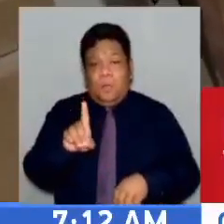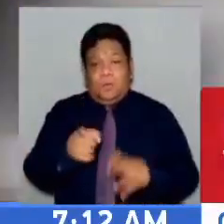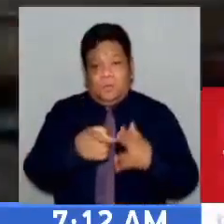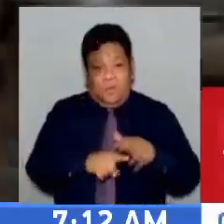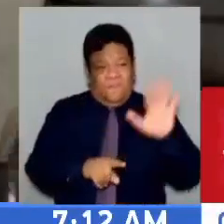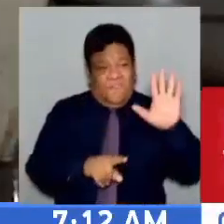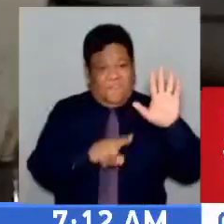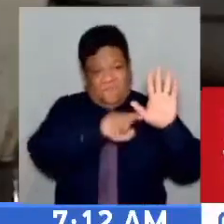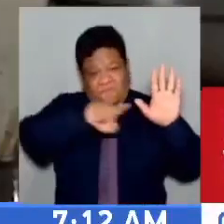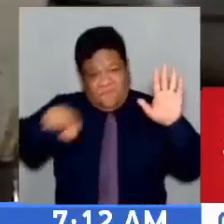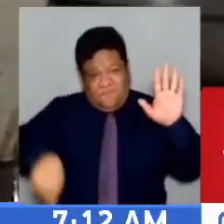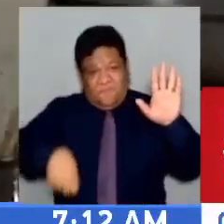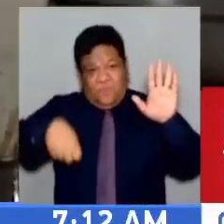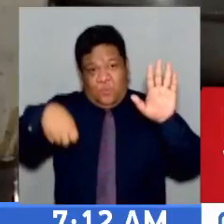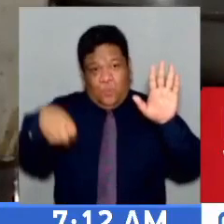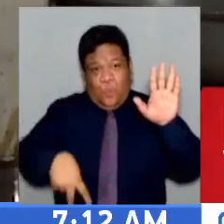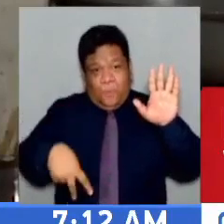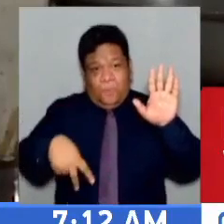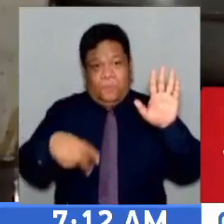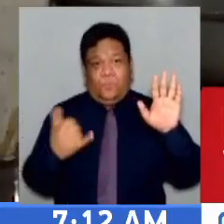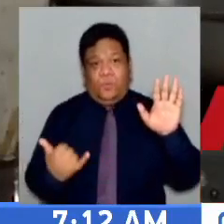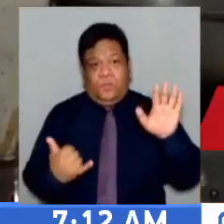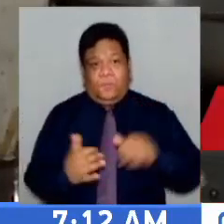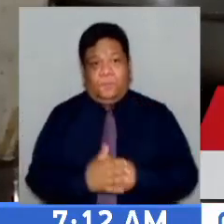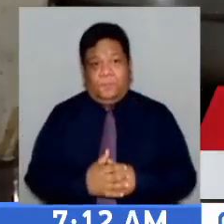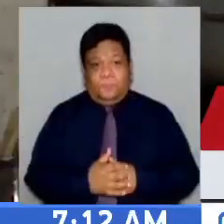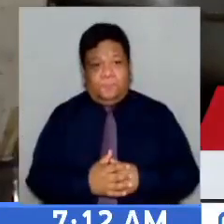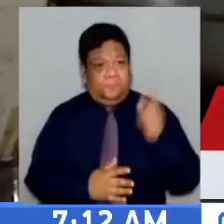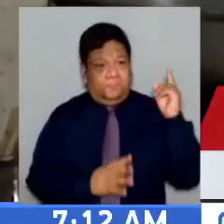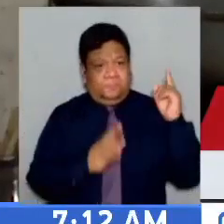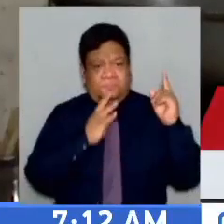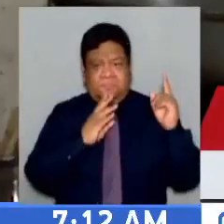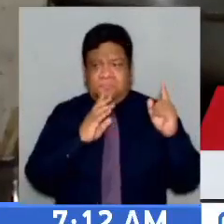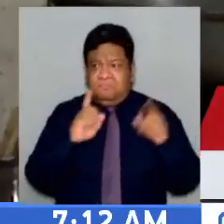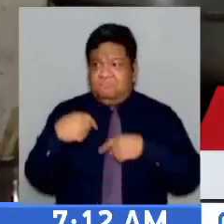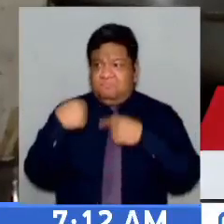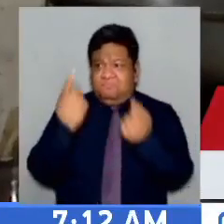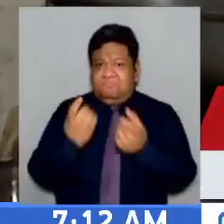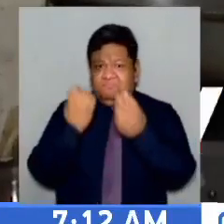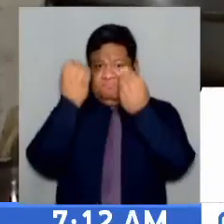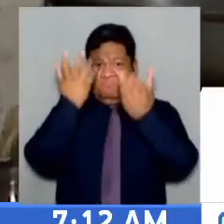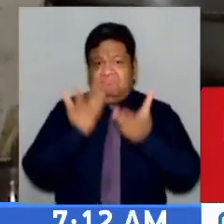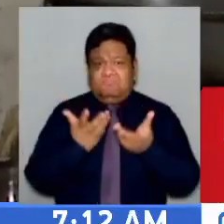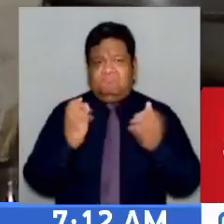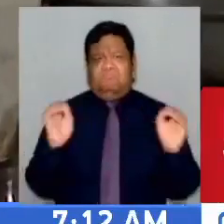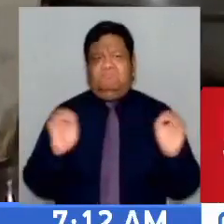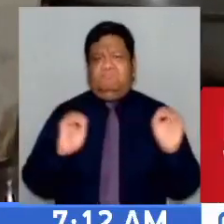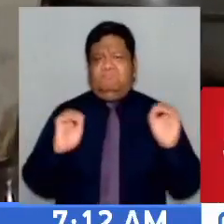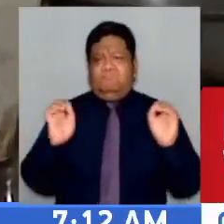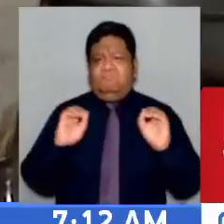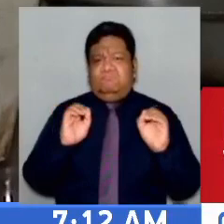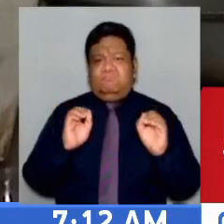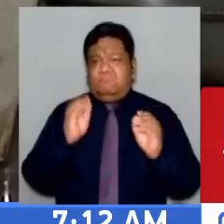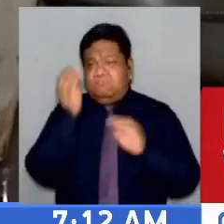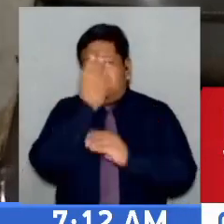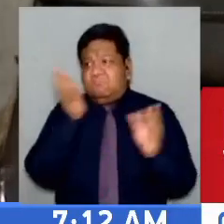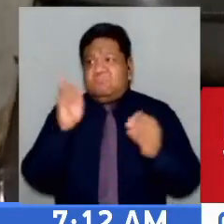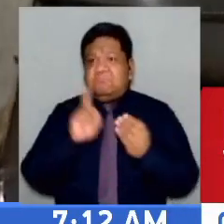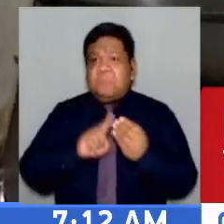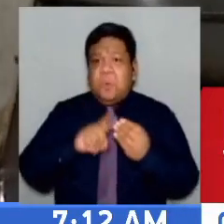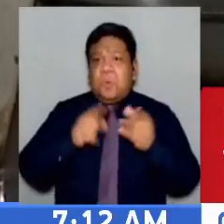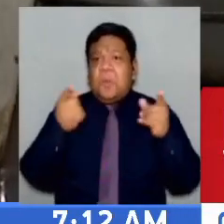araw. So far wala man sila, wala naman notice na ano, walang advisory notice na ganun nga yung